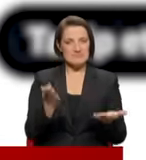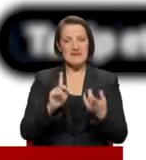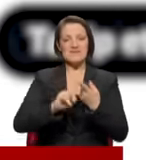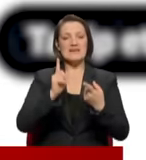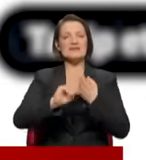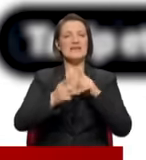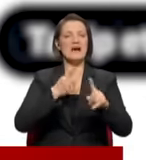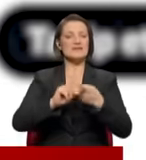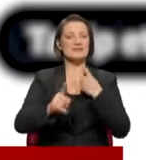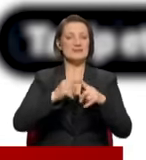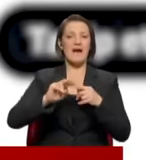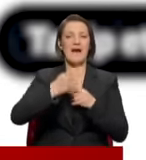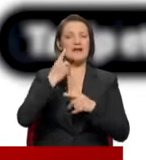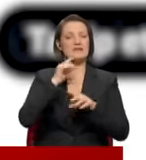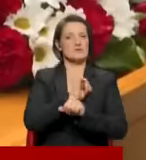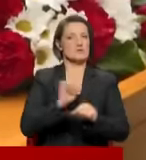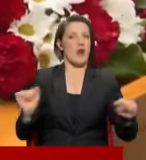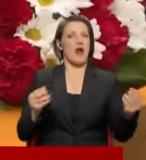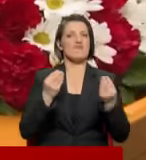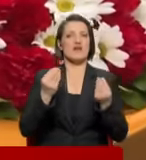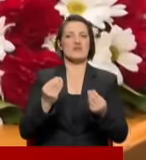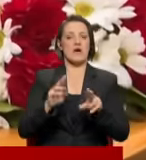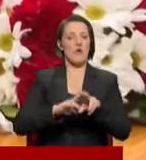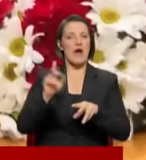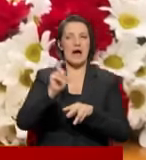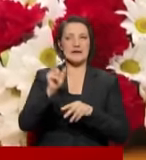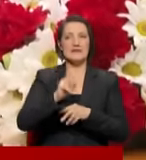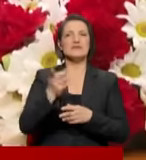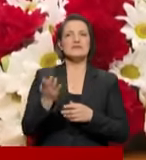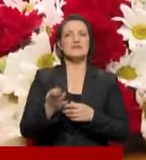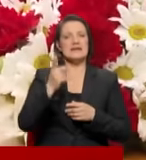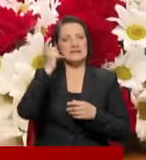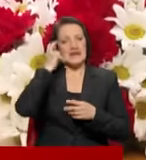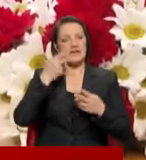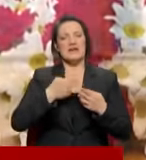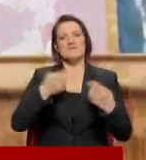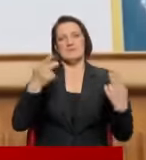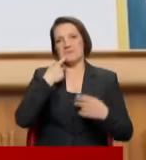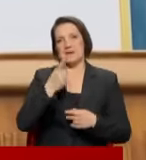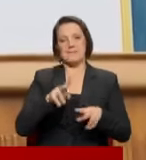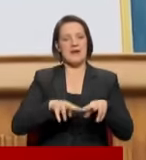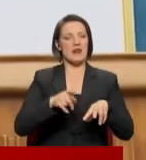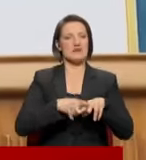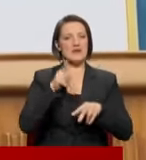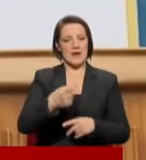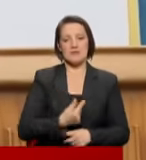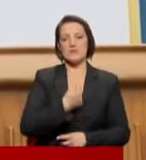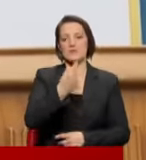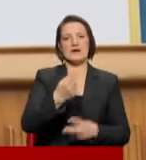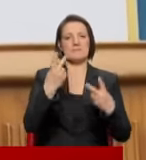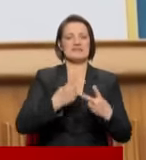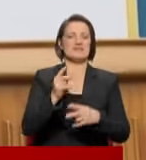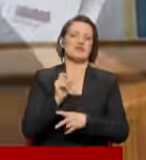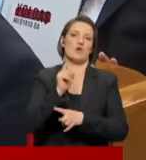ve siyasi kariyerine de büyük zarar verecektir. Koray Aydın iktidarın yazdığı tanıdık senaryo dedi. Meral Akşener'e uyarı